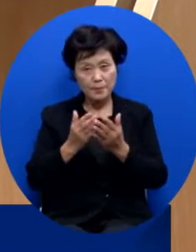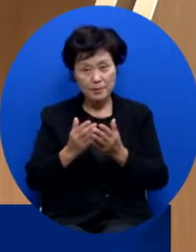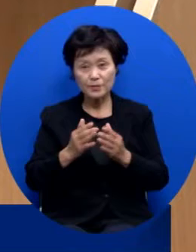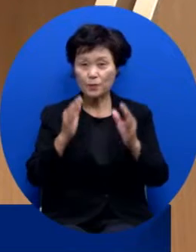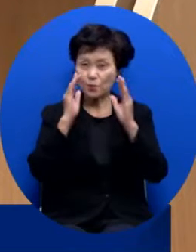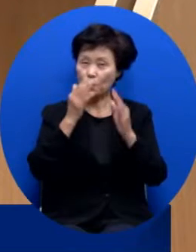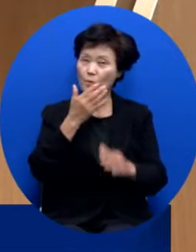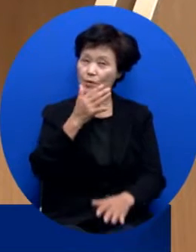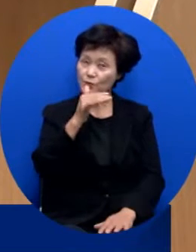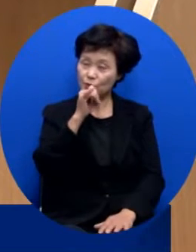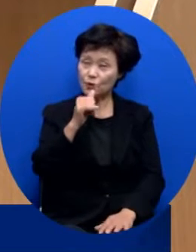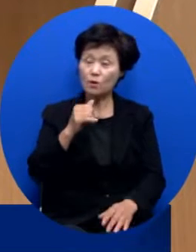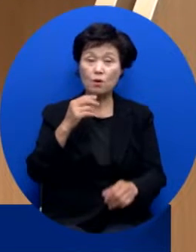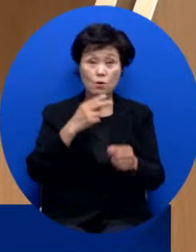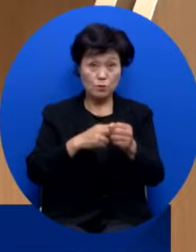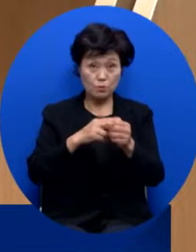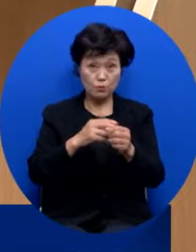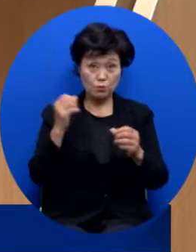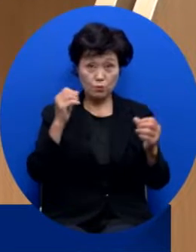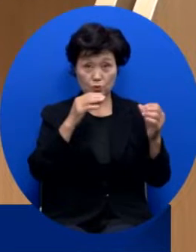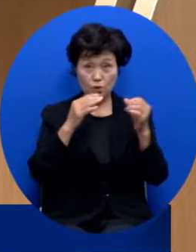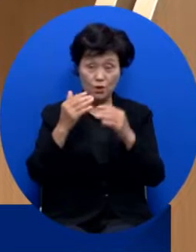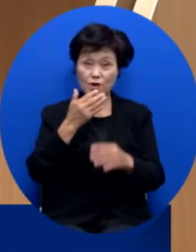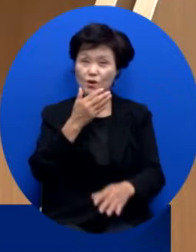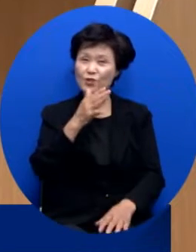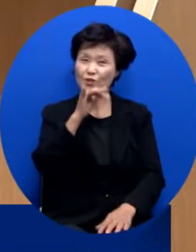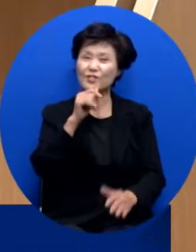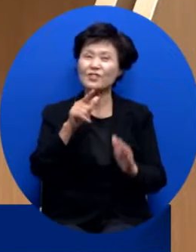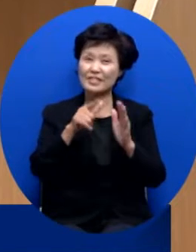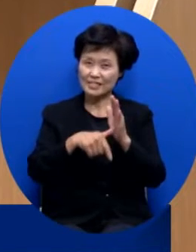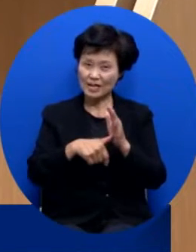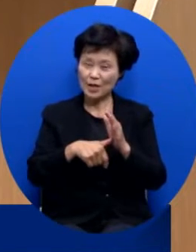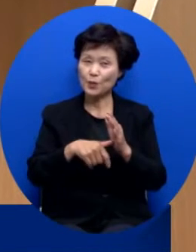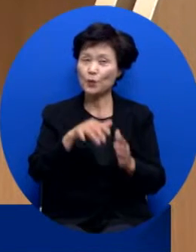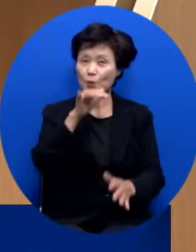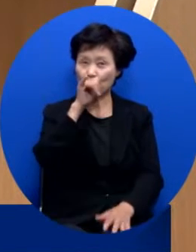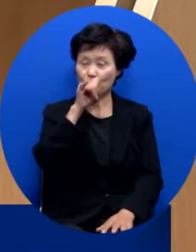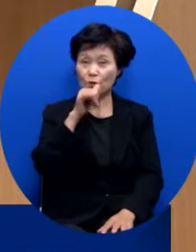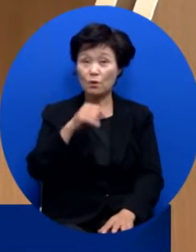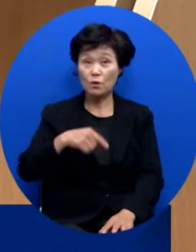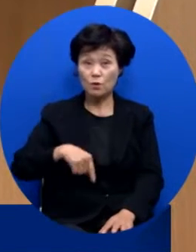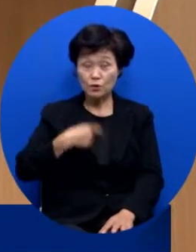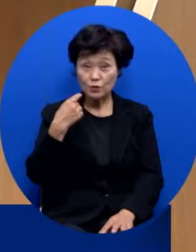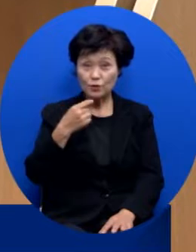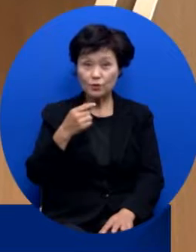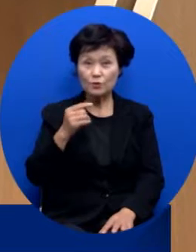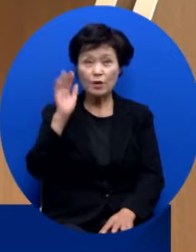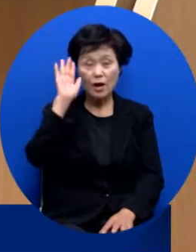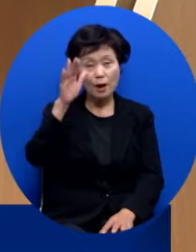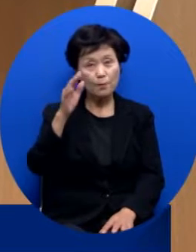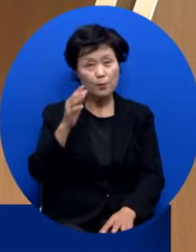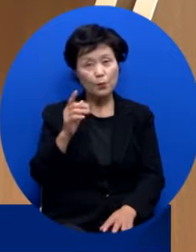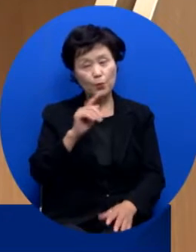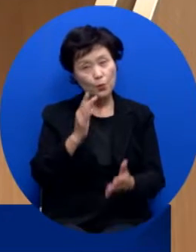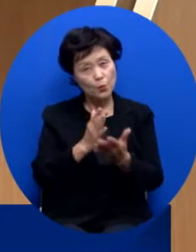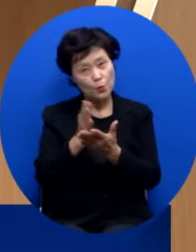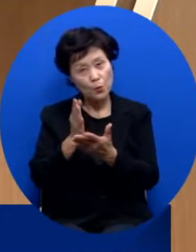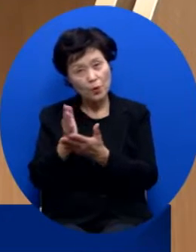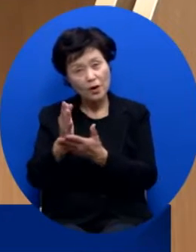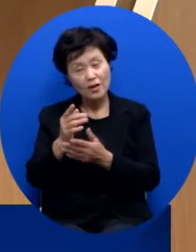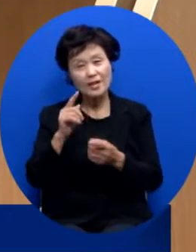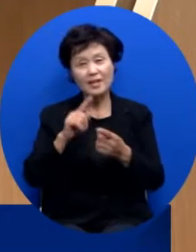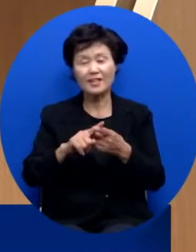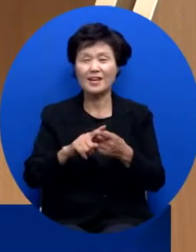선생님들이랑 대화할 수 있는 시간을 마련을 해두면 스스로 제 진로에 관해서 상담도 해볼 수 있고 더욱 많은